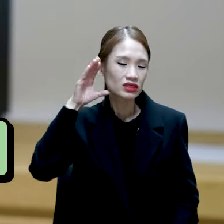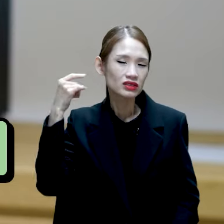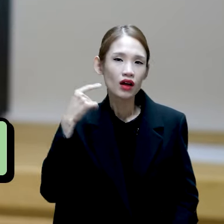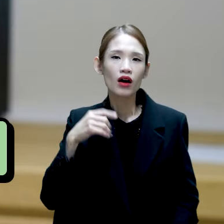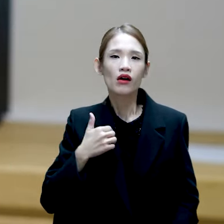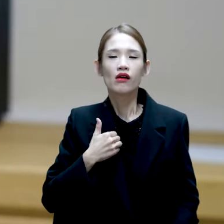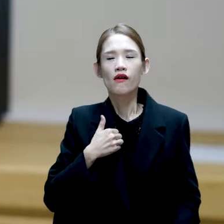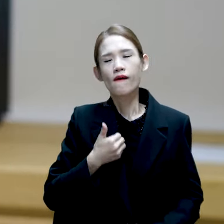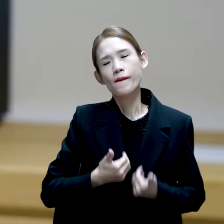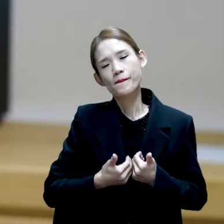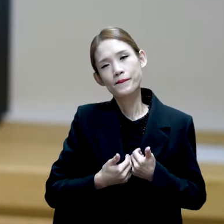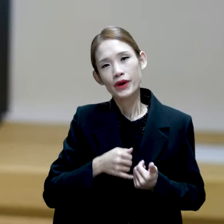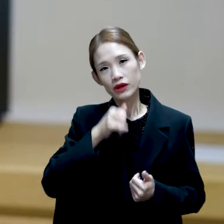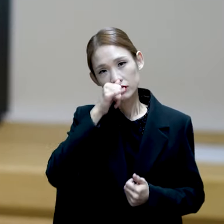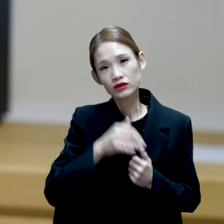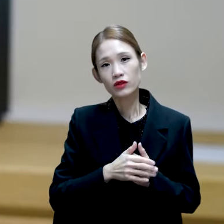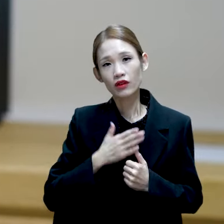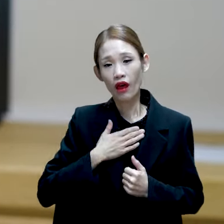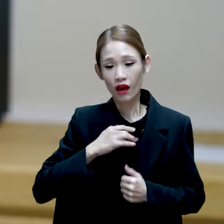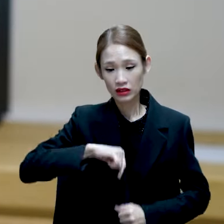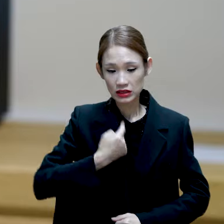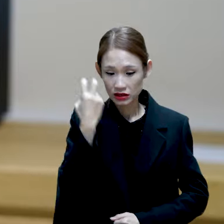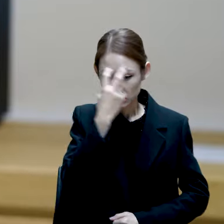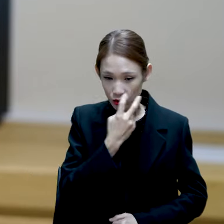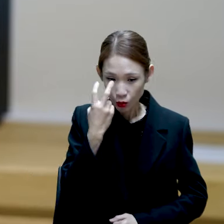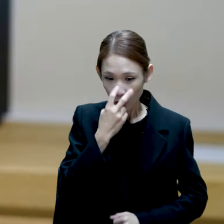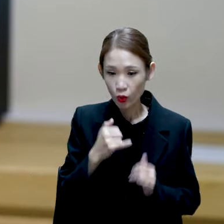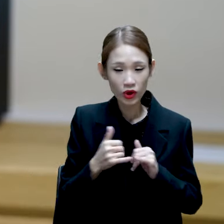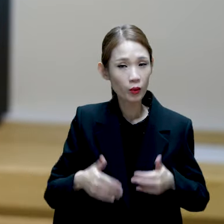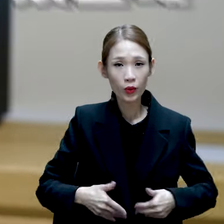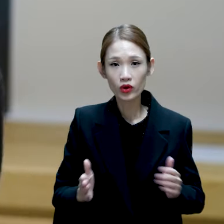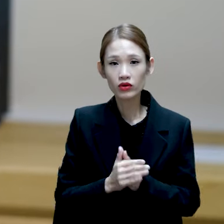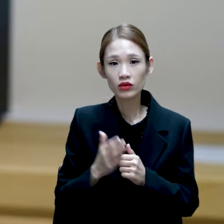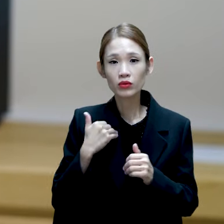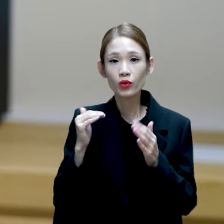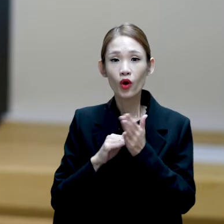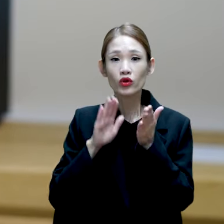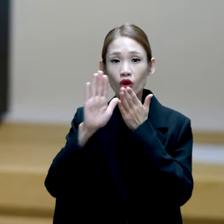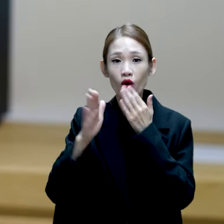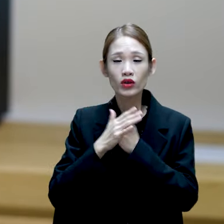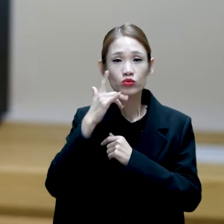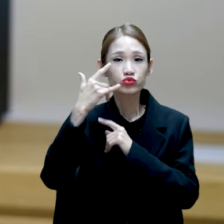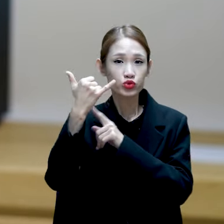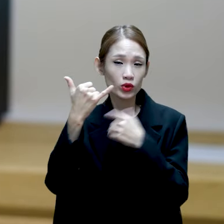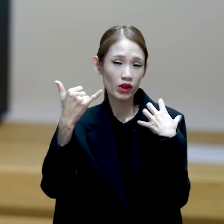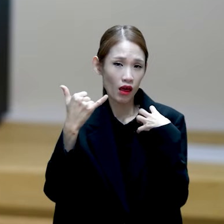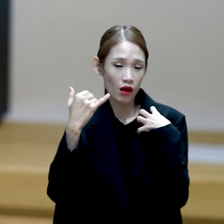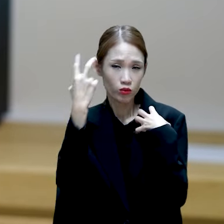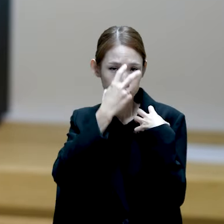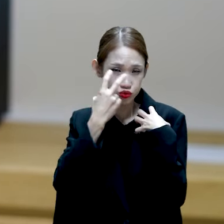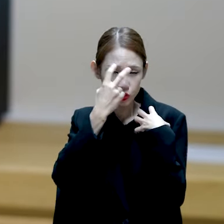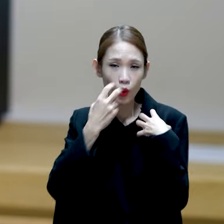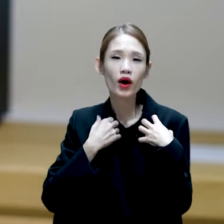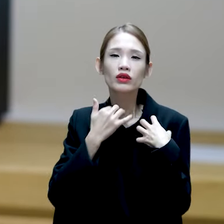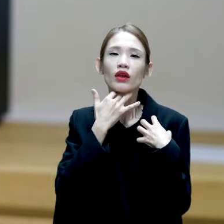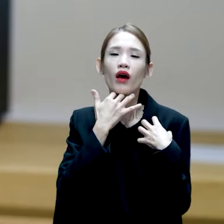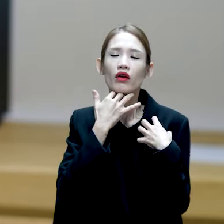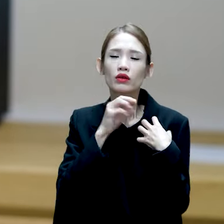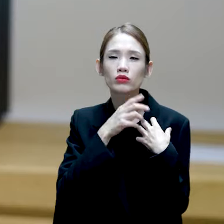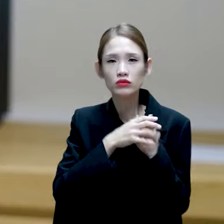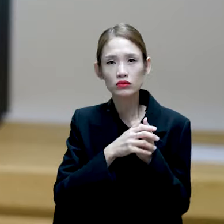많아요. 나 스스로 내가 보호자고, 이제 내가 어떻게 보면 몇 년 지나면 내가 부모님을 부양해야 되는 그런 나이대가